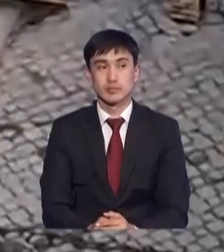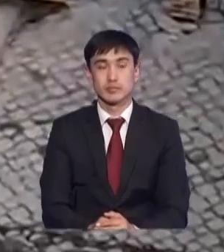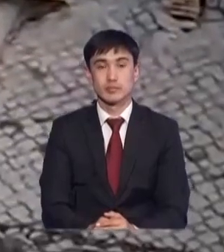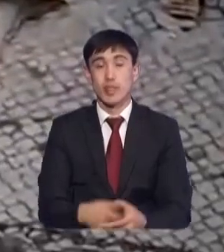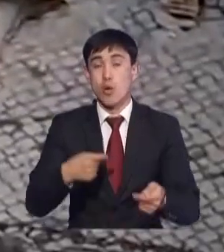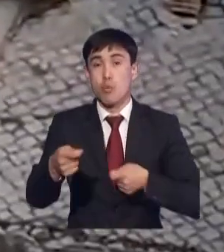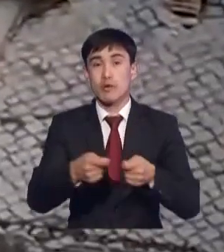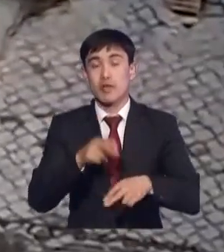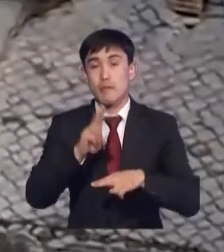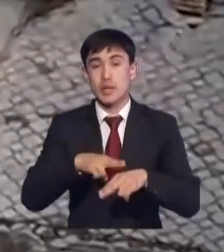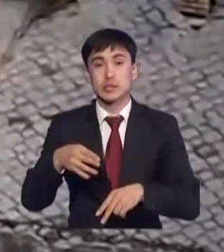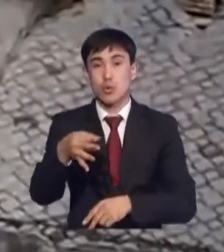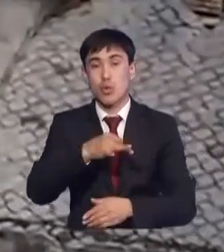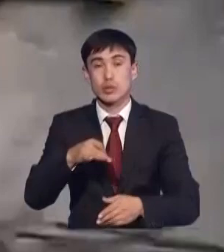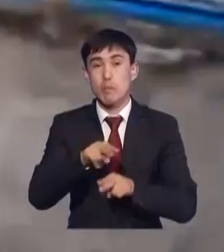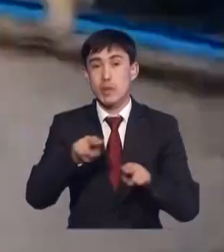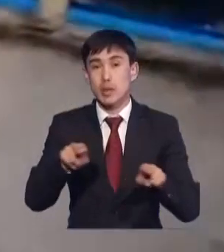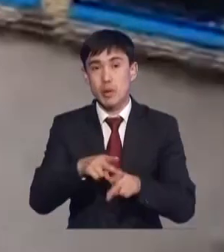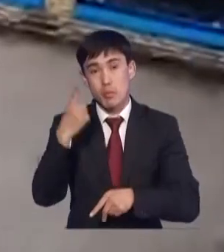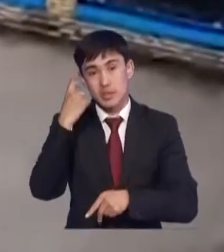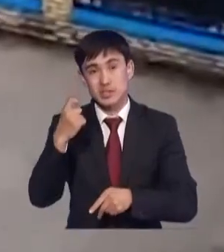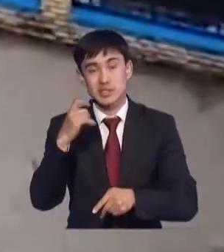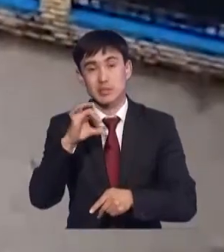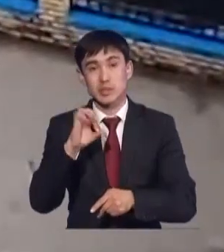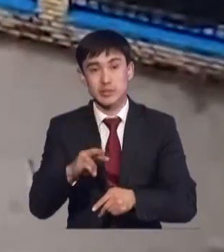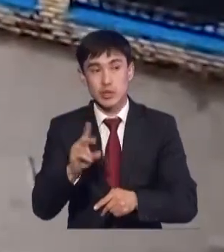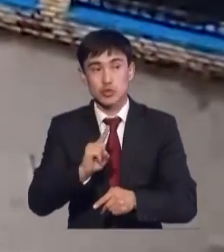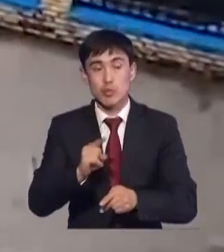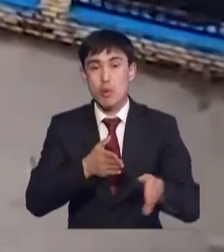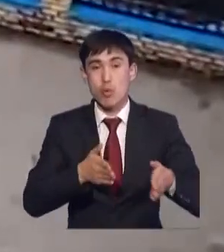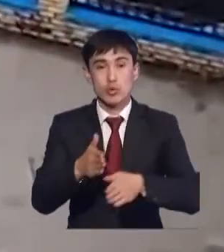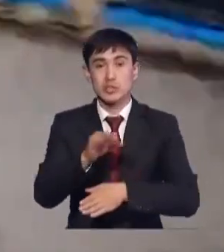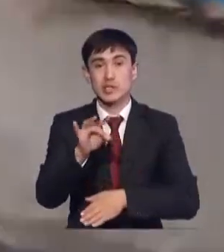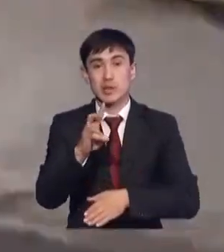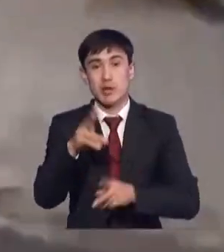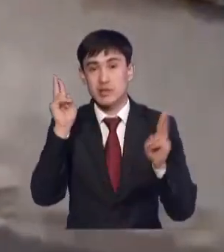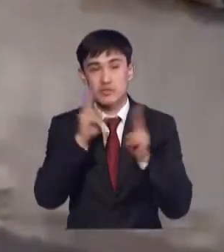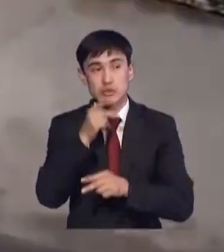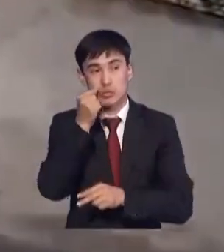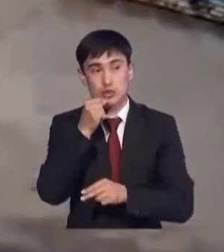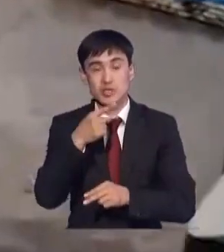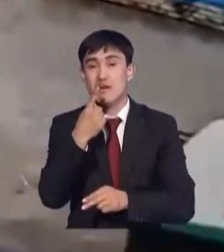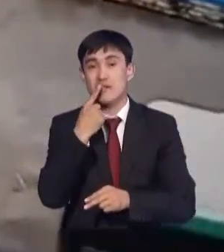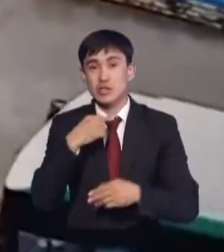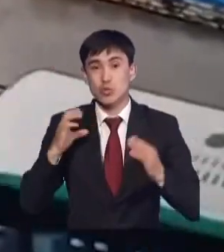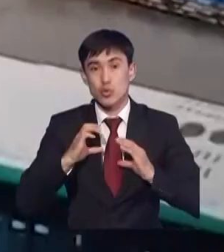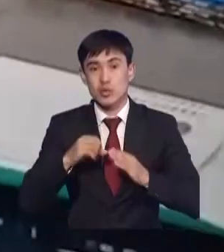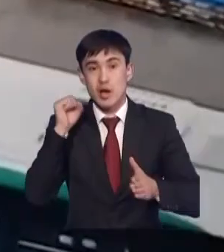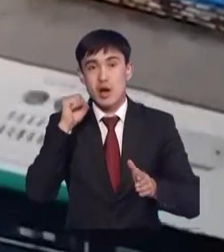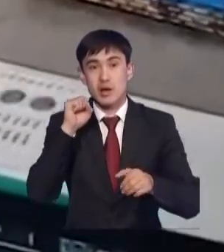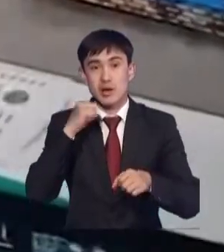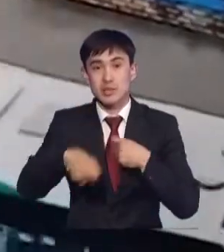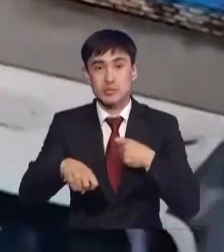в управлении полиции города Петропавловска поступило сообщение что по улице Назарбаева неизвестный мужчина в красной куртке разбил